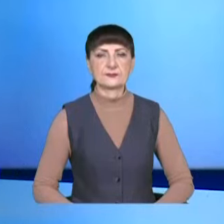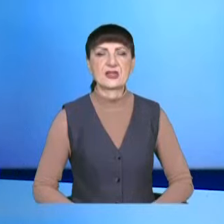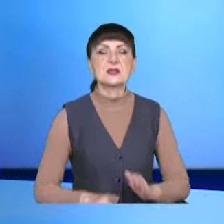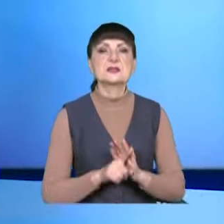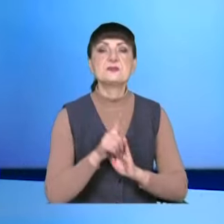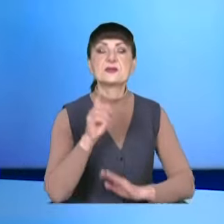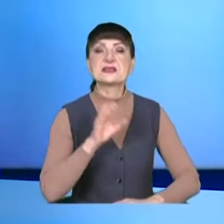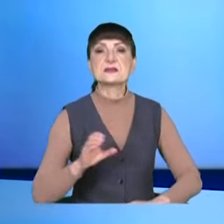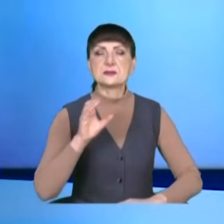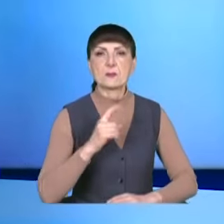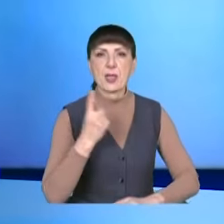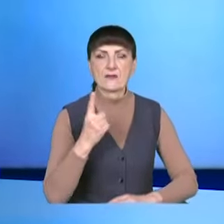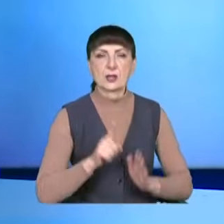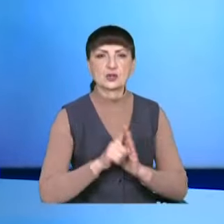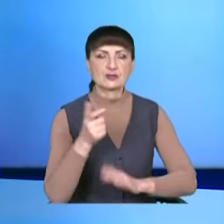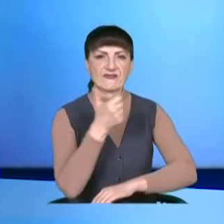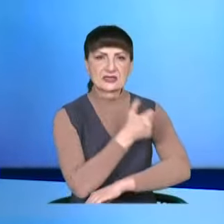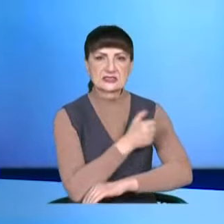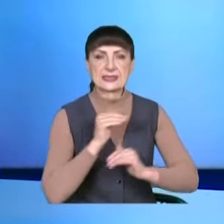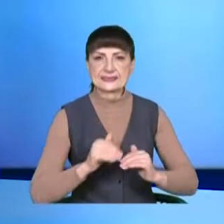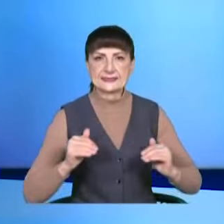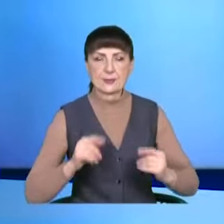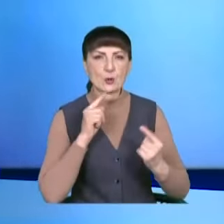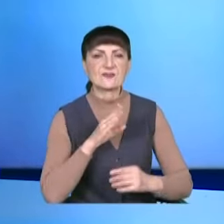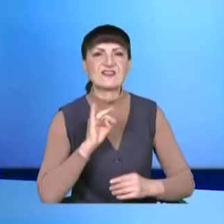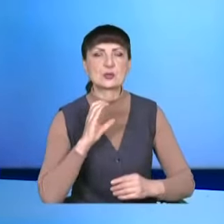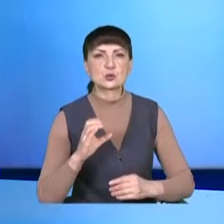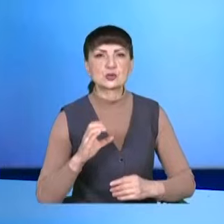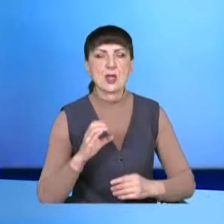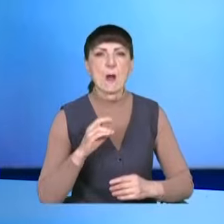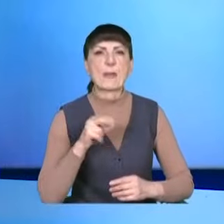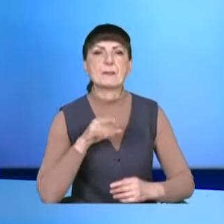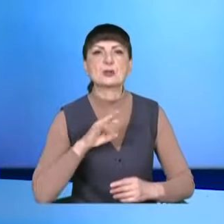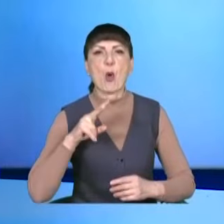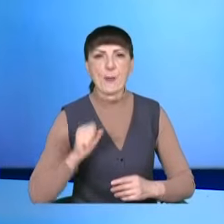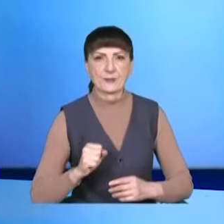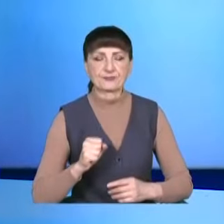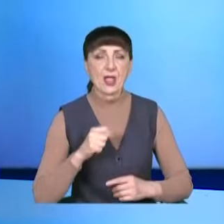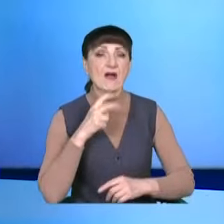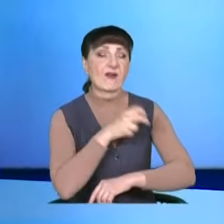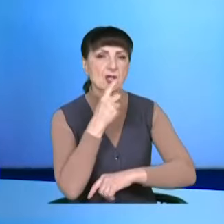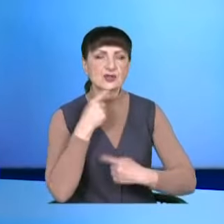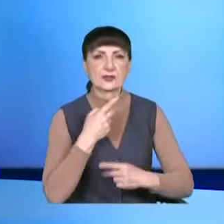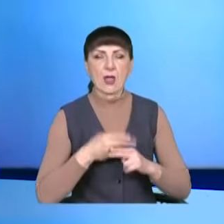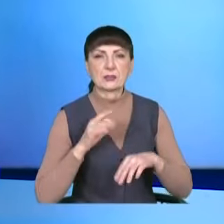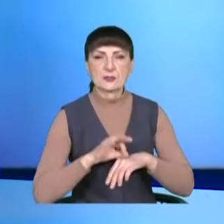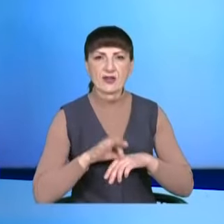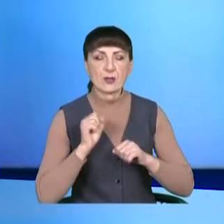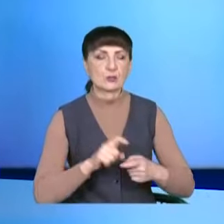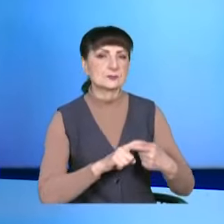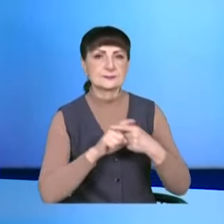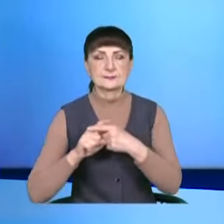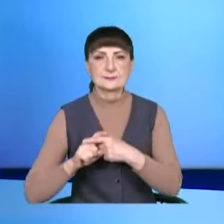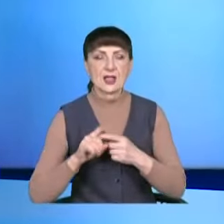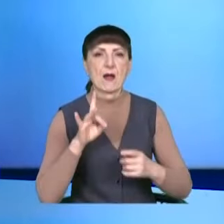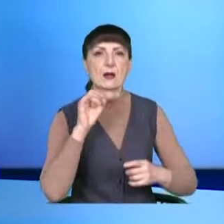1 сентября в Казахстане начнется вакцинация детей против вируса папилломы человека. По словам врачей, этот недуг может привести к